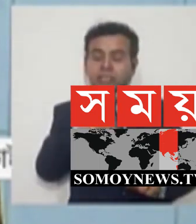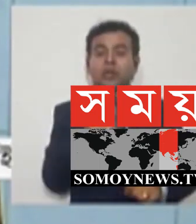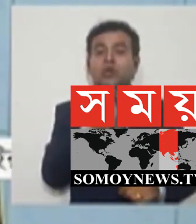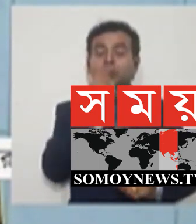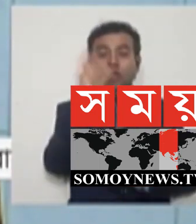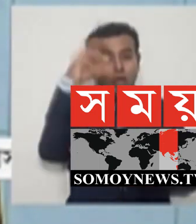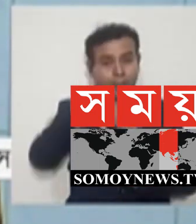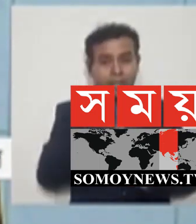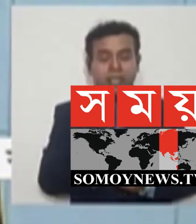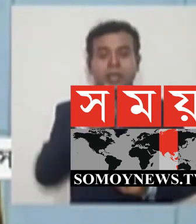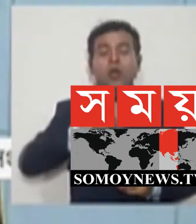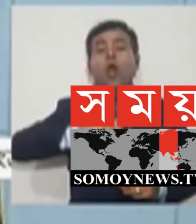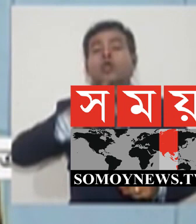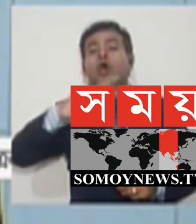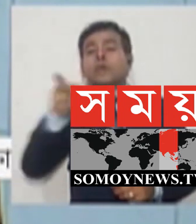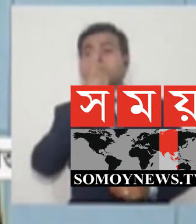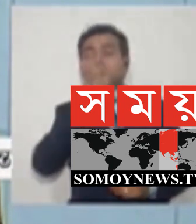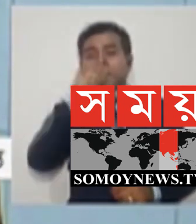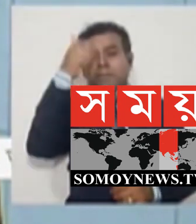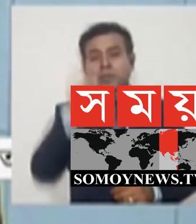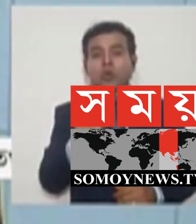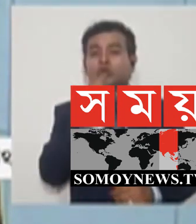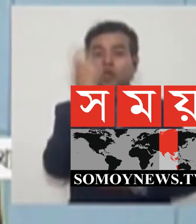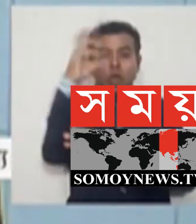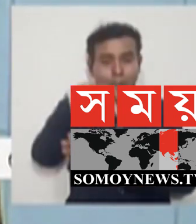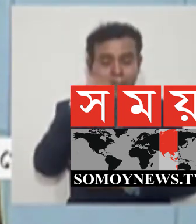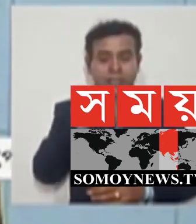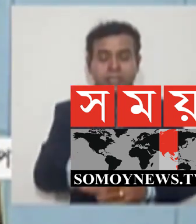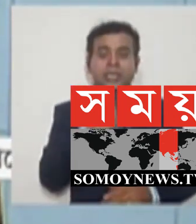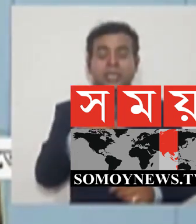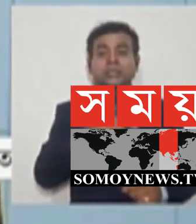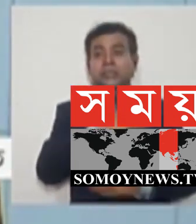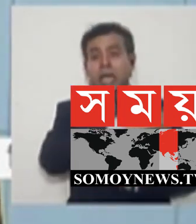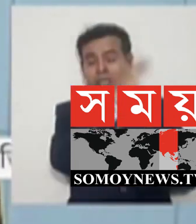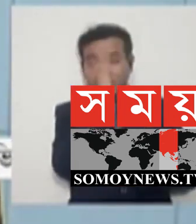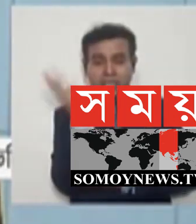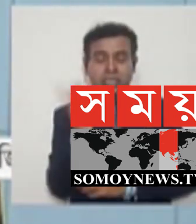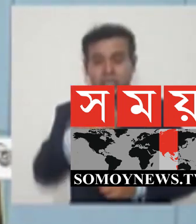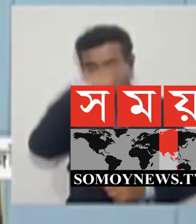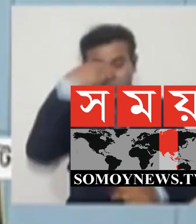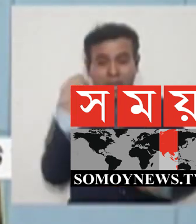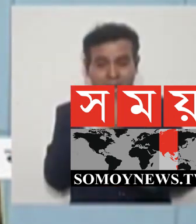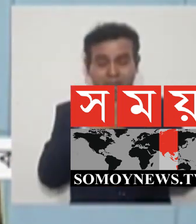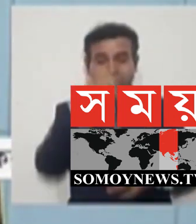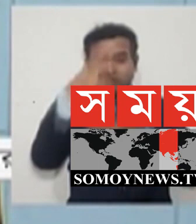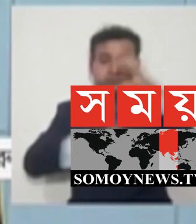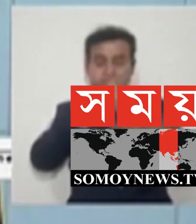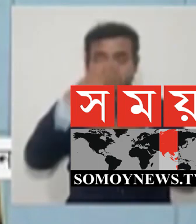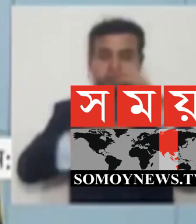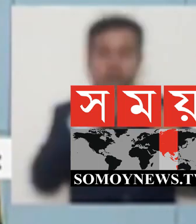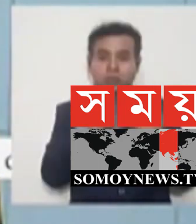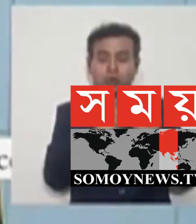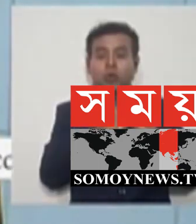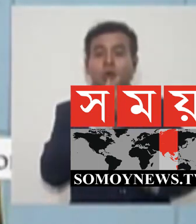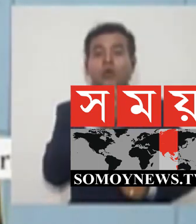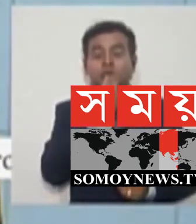কোম্পানি জাতীয় এই দুর্যোগে দিনরাত পরিশ্রম করে প্রয়োজনীয় ওষুধ ও অন্যান্য সামগ্রী উৎপাদন ও সরবরাহ